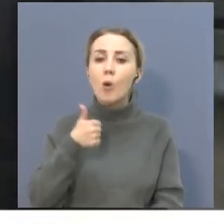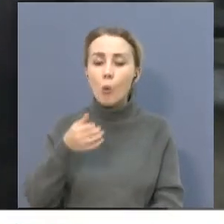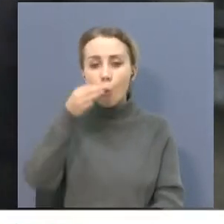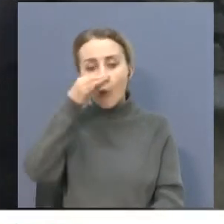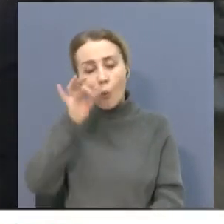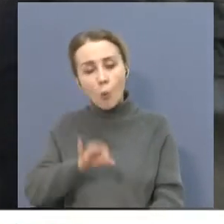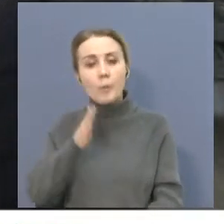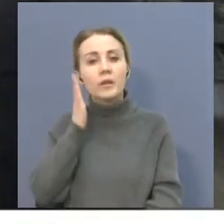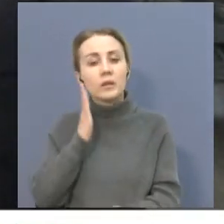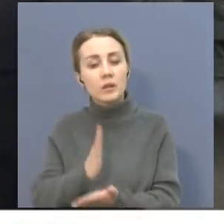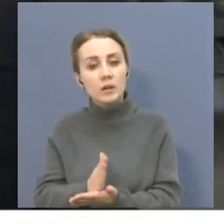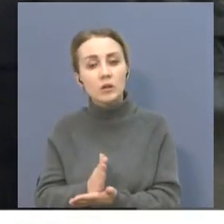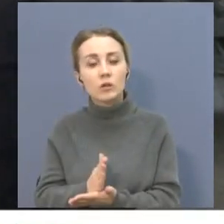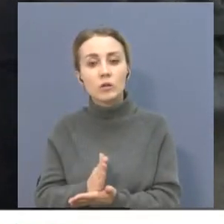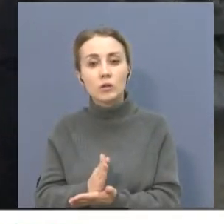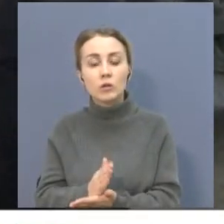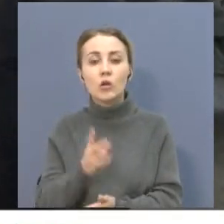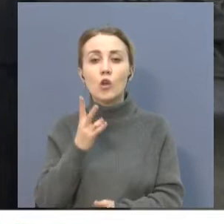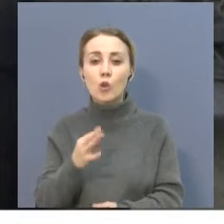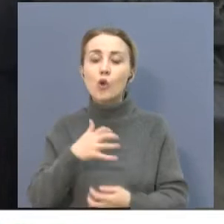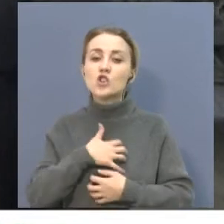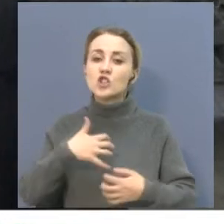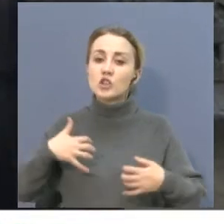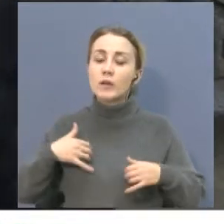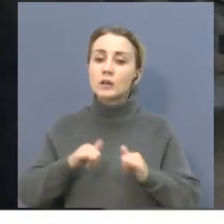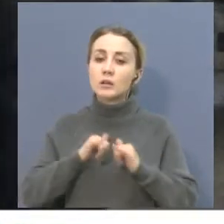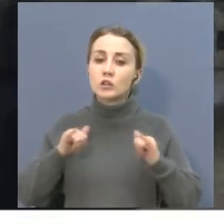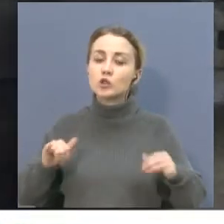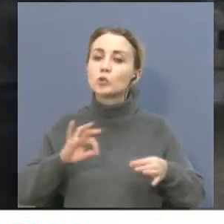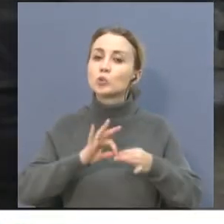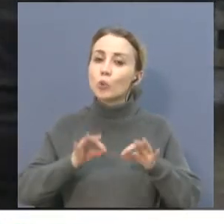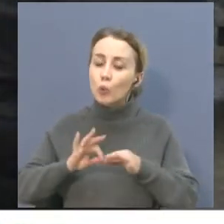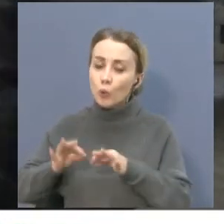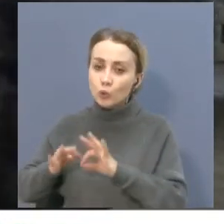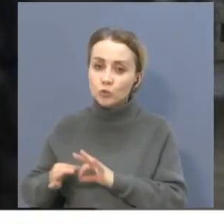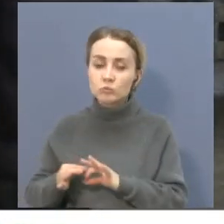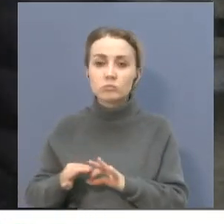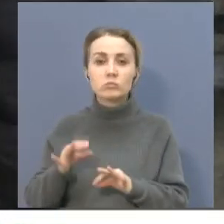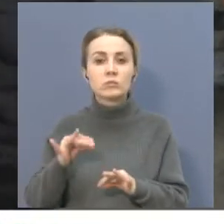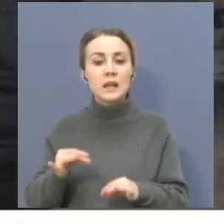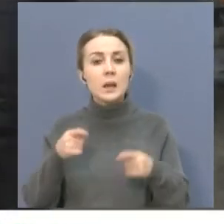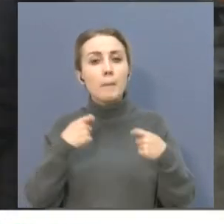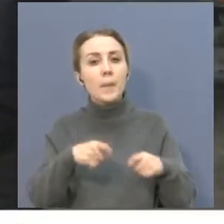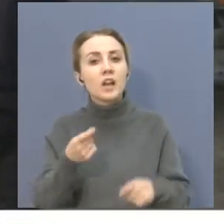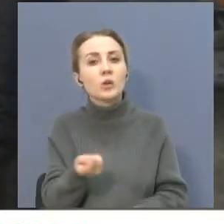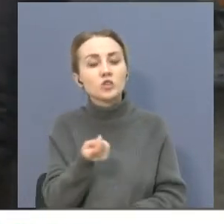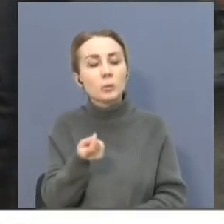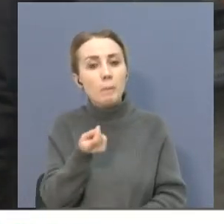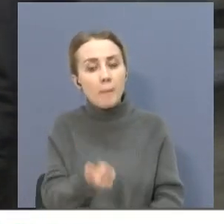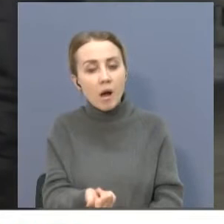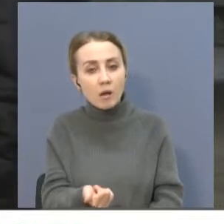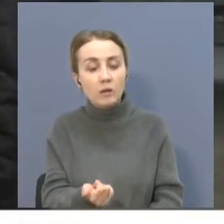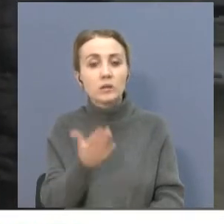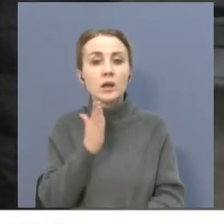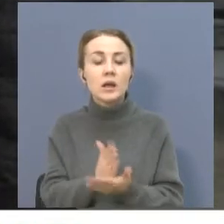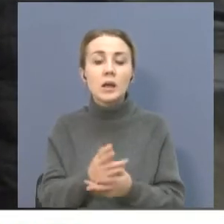мал шаруашылығы ақсап тұр. Бидайды сатуда да іркіліс бар. Шекарамен айтарлықтай мәселелер бар екенін жасырын емес. Сондықтан малға азық